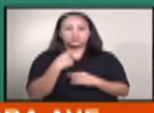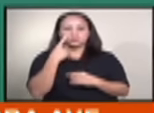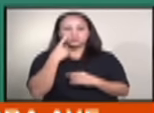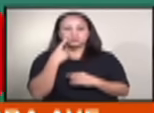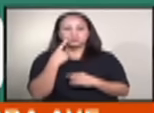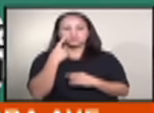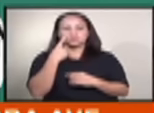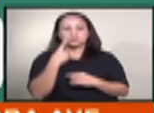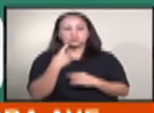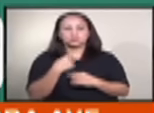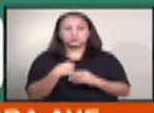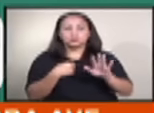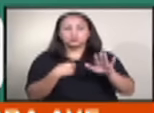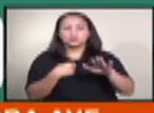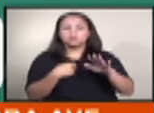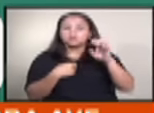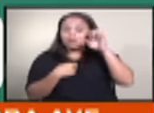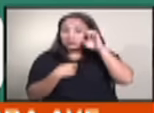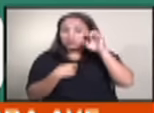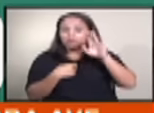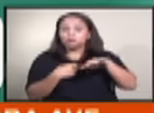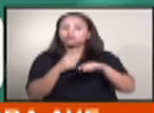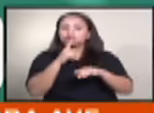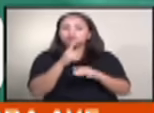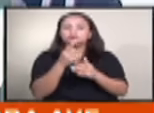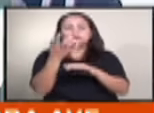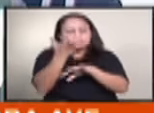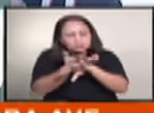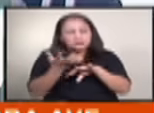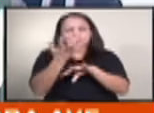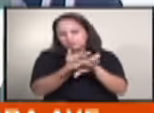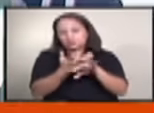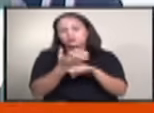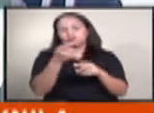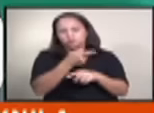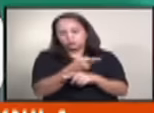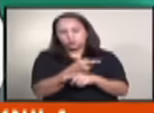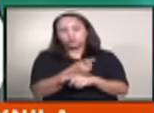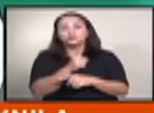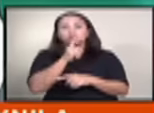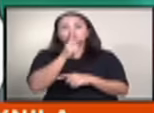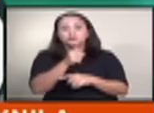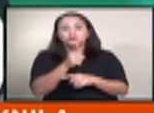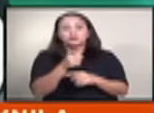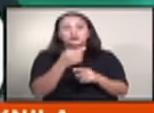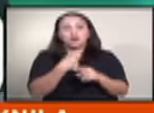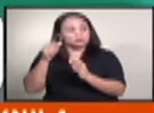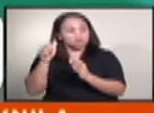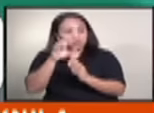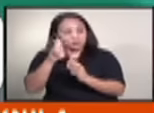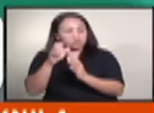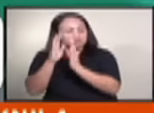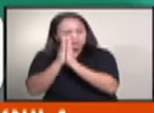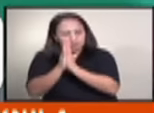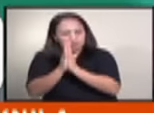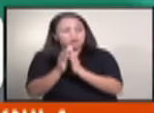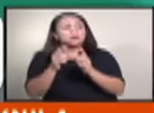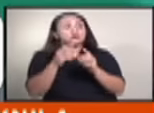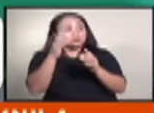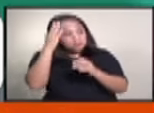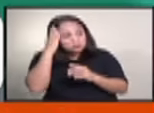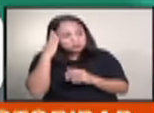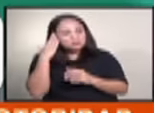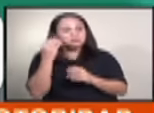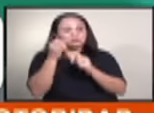So Eric, ngayon ay nagkikiusap siya ng maayos. Ang tawag ho dito, santong dasalan, na kung